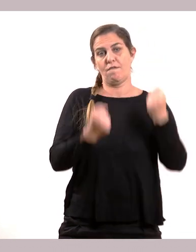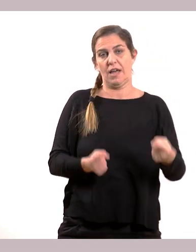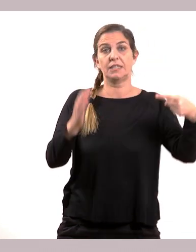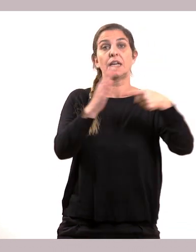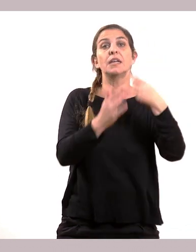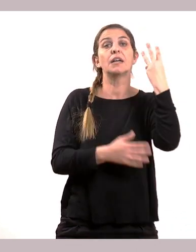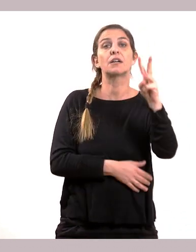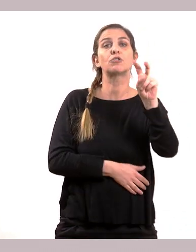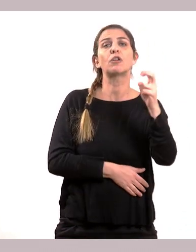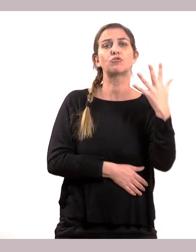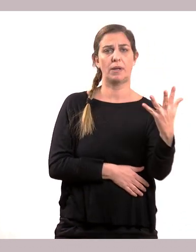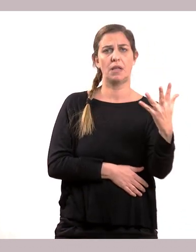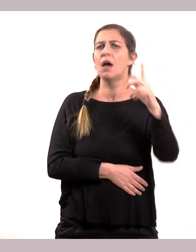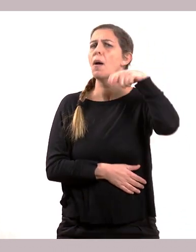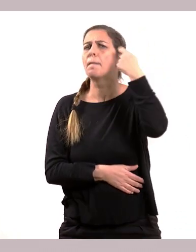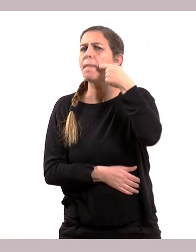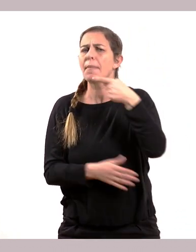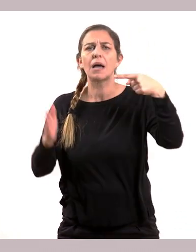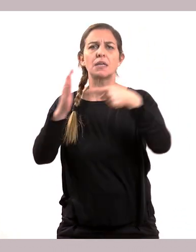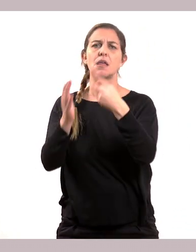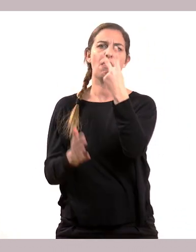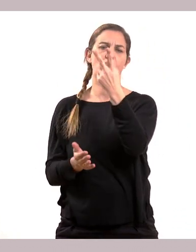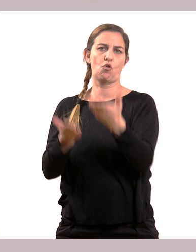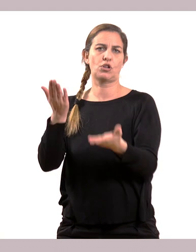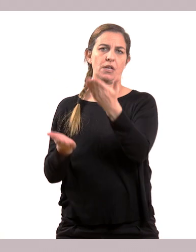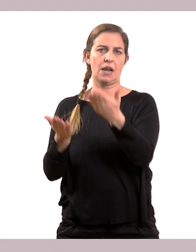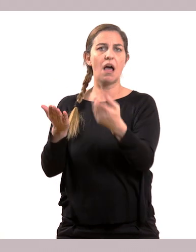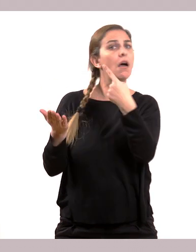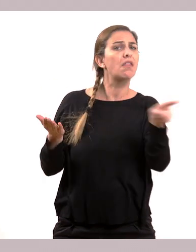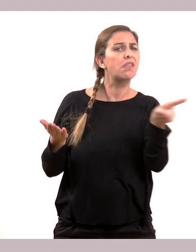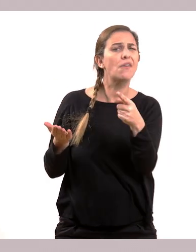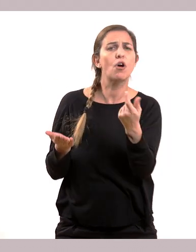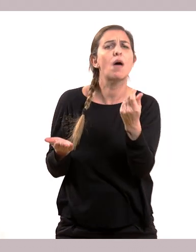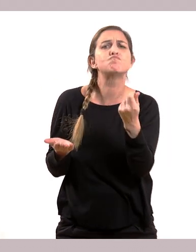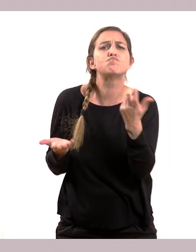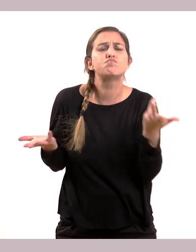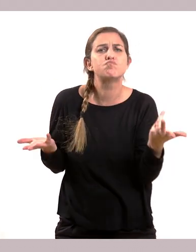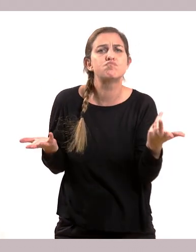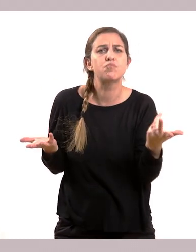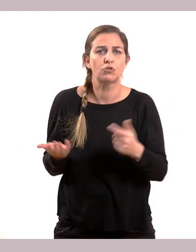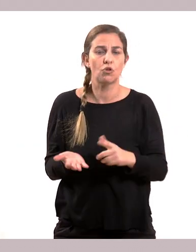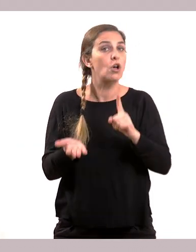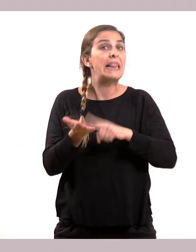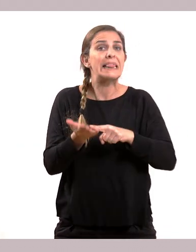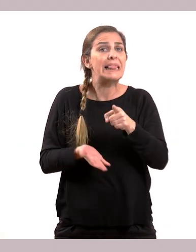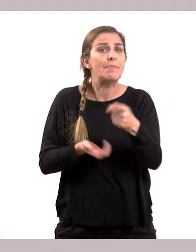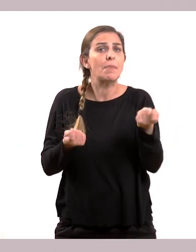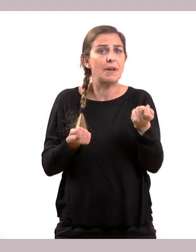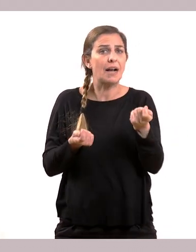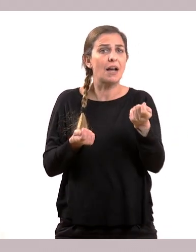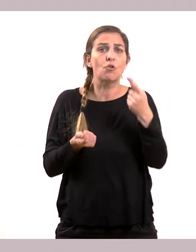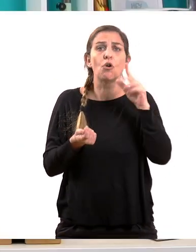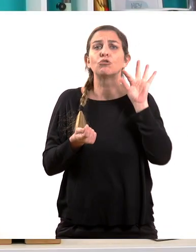κιλά. Η μαμά πόσο είναι? 1002. Άρα, τι θα κάνουμε για να βρούμε πόσα κιλά